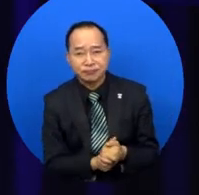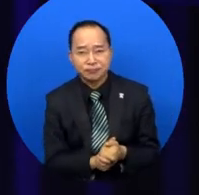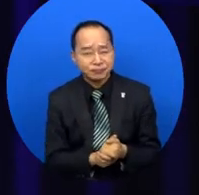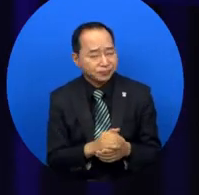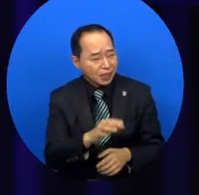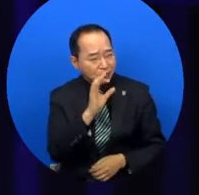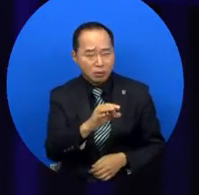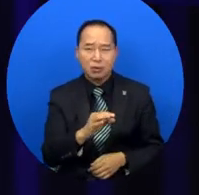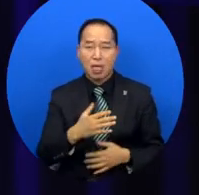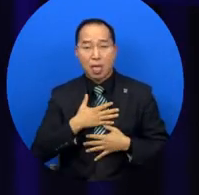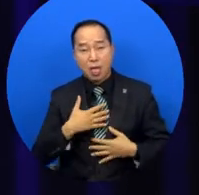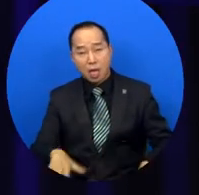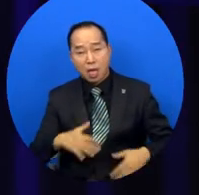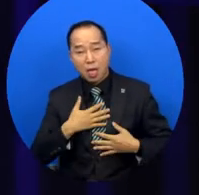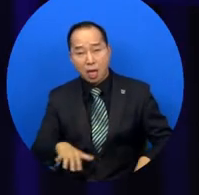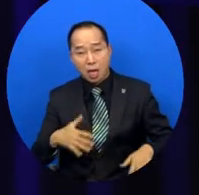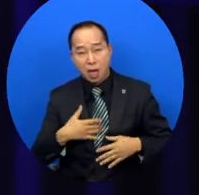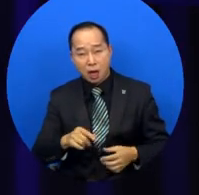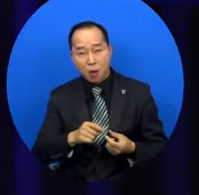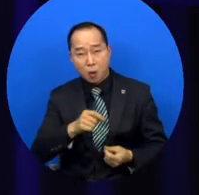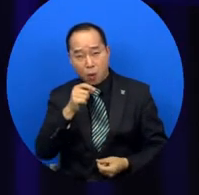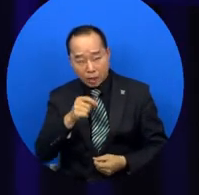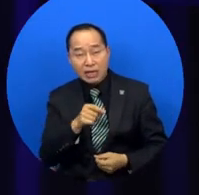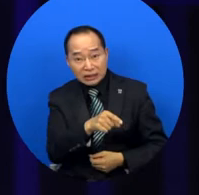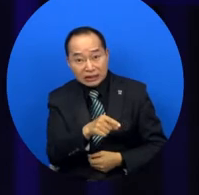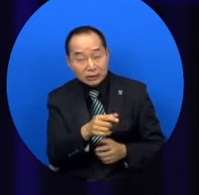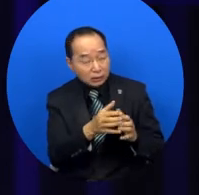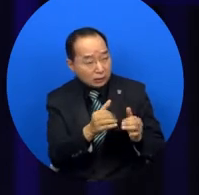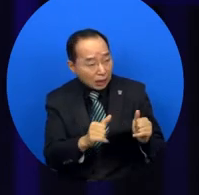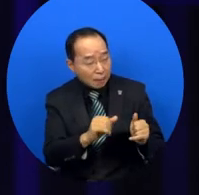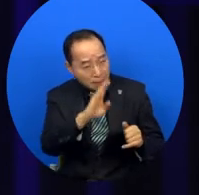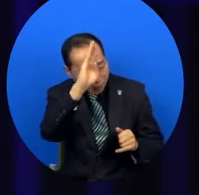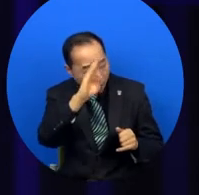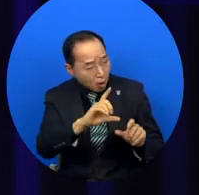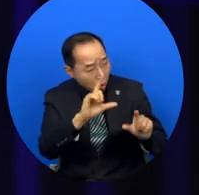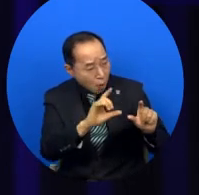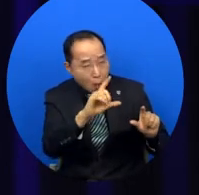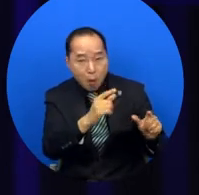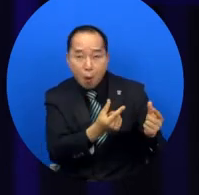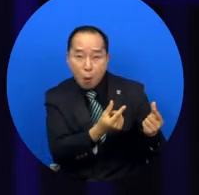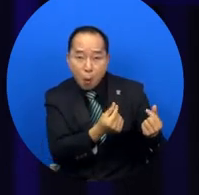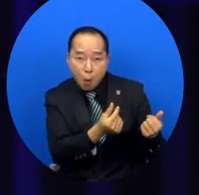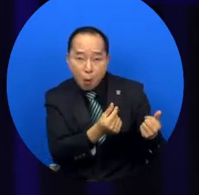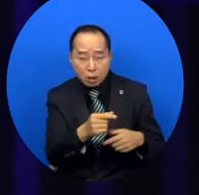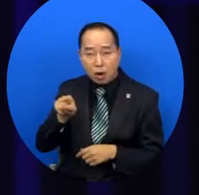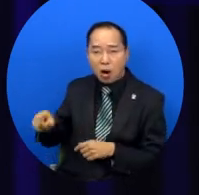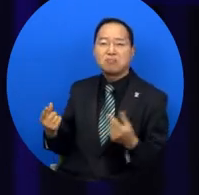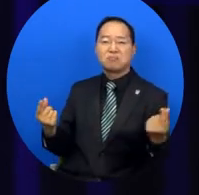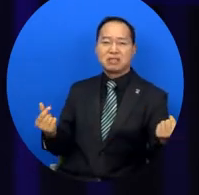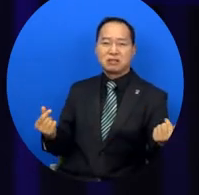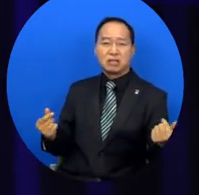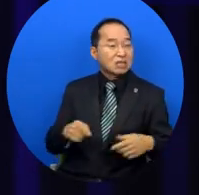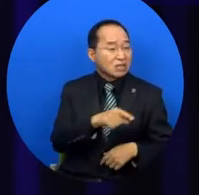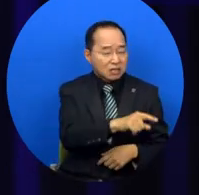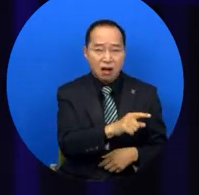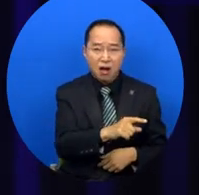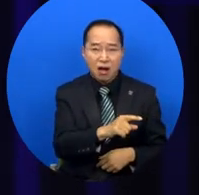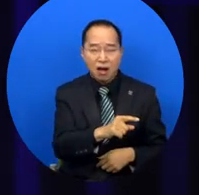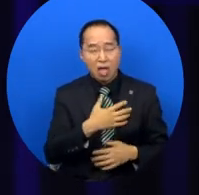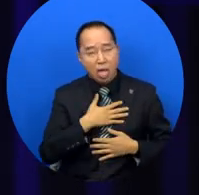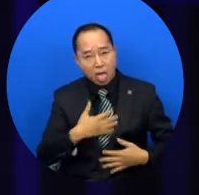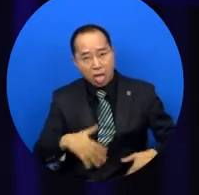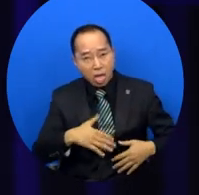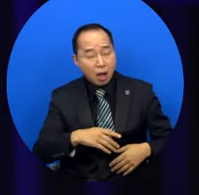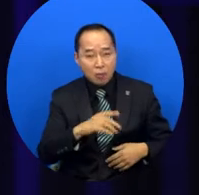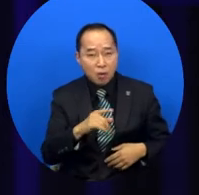중에 만성 피로 증후군 환자가 있는데 그 사람이랑 나랑 느낌이 비슷하대요. 그 사람은